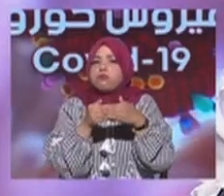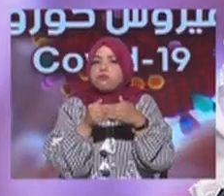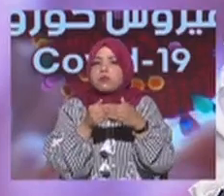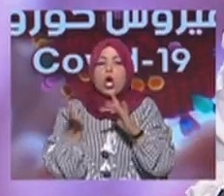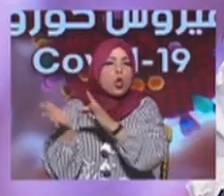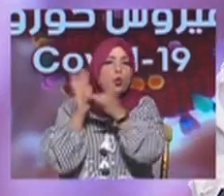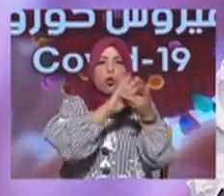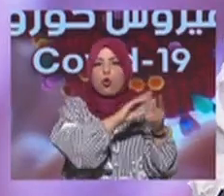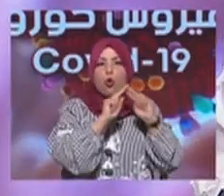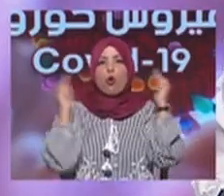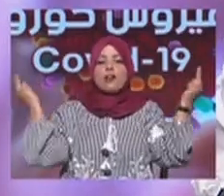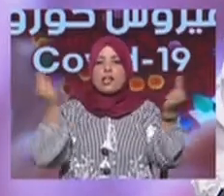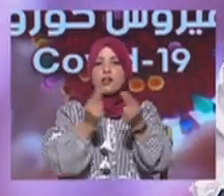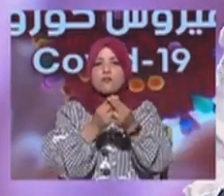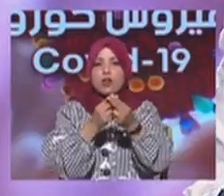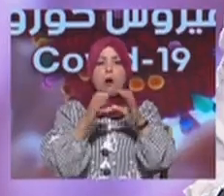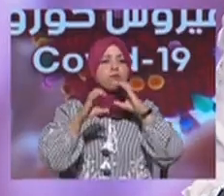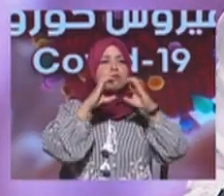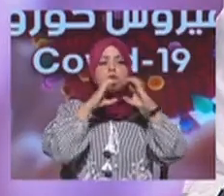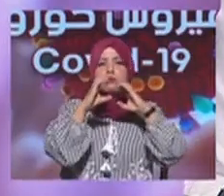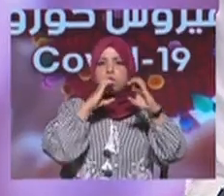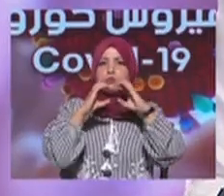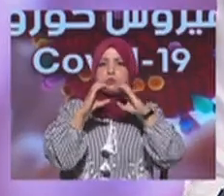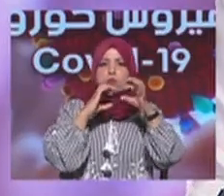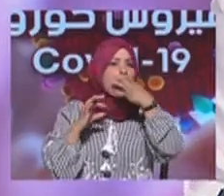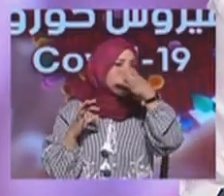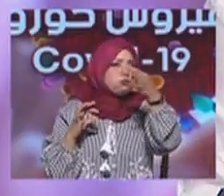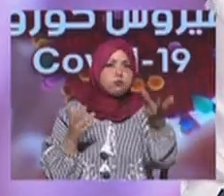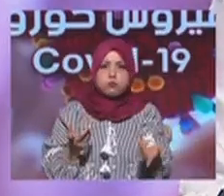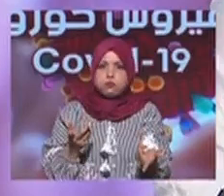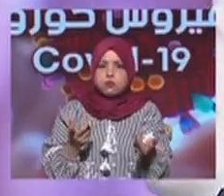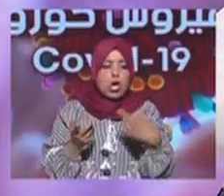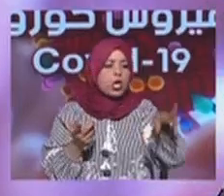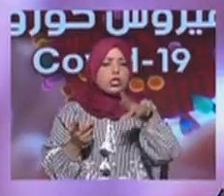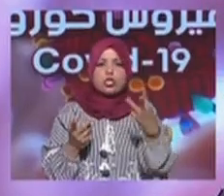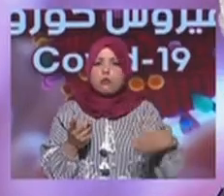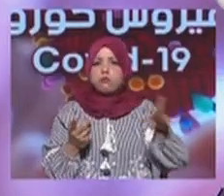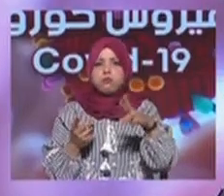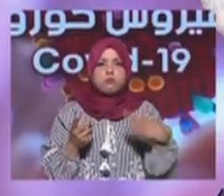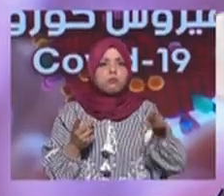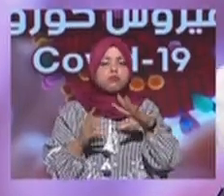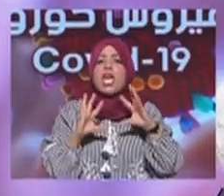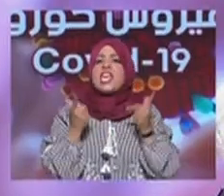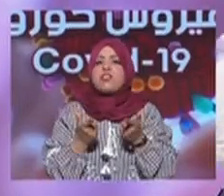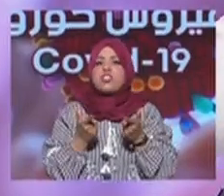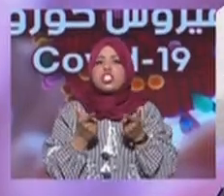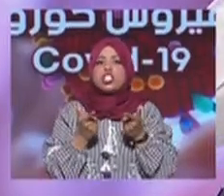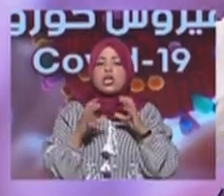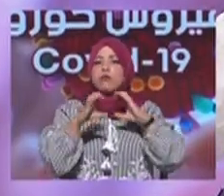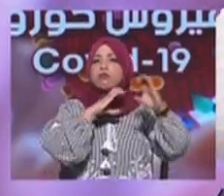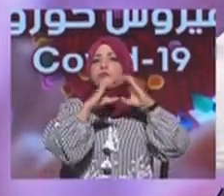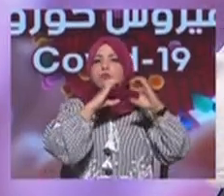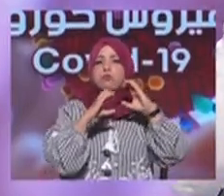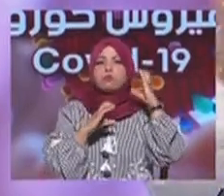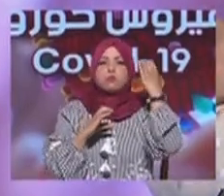على ستوب اند جو، يعني توقف وتعاود ترجع وتعاود تعاود حتى تولي لا كور ما عادش فيها بيك وتولي